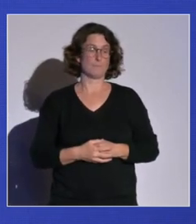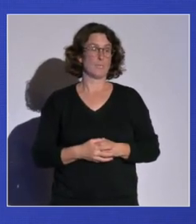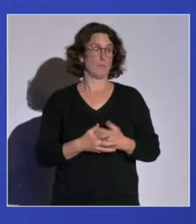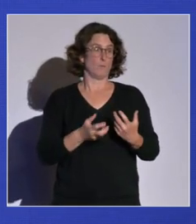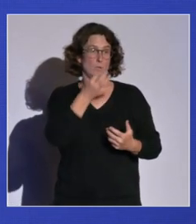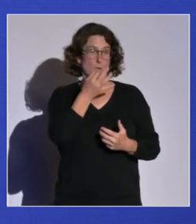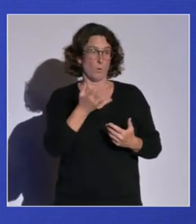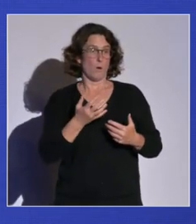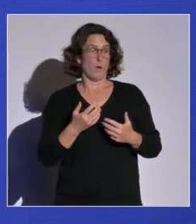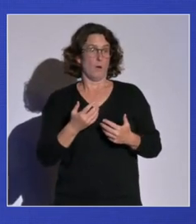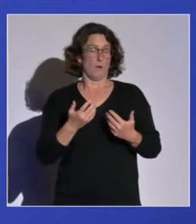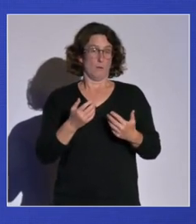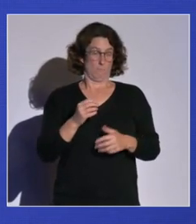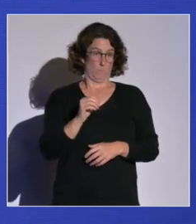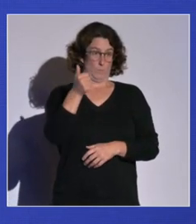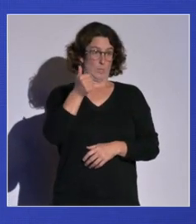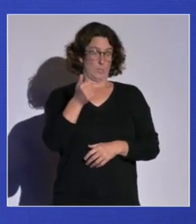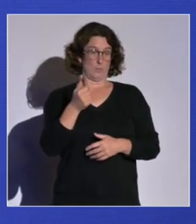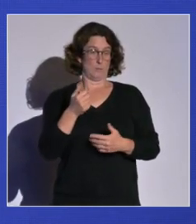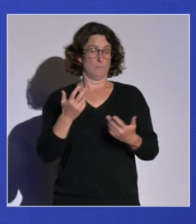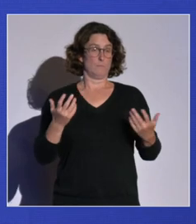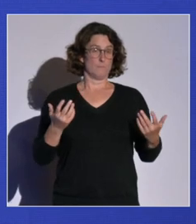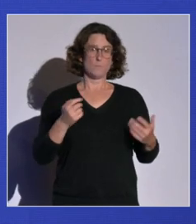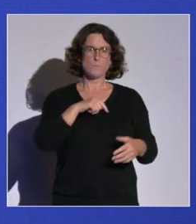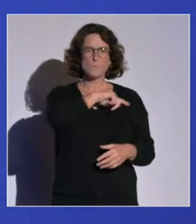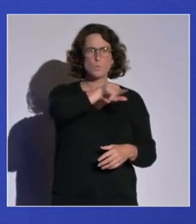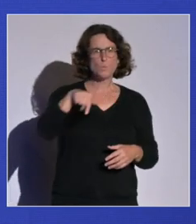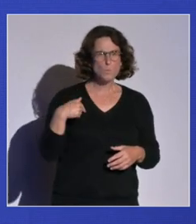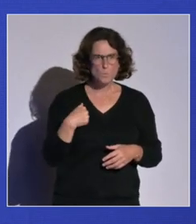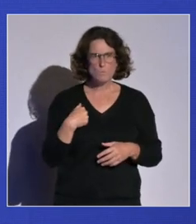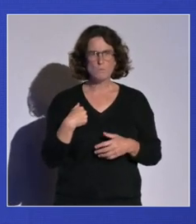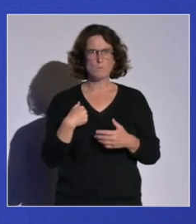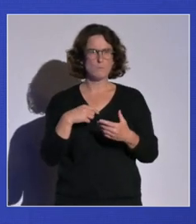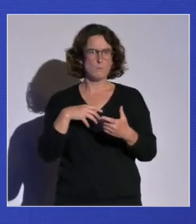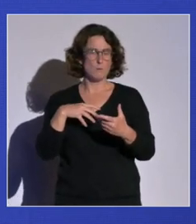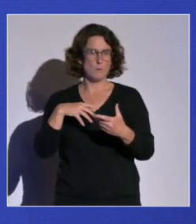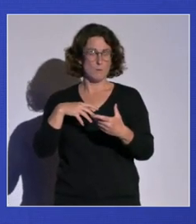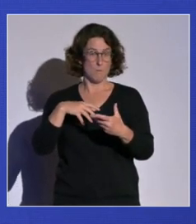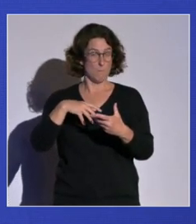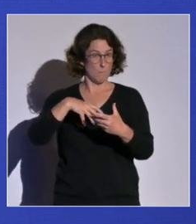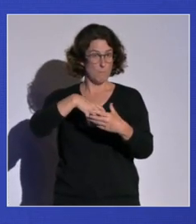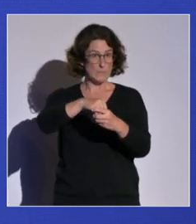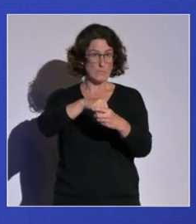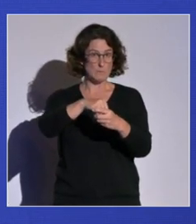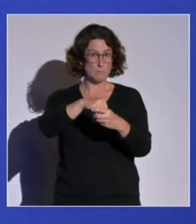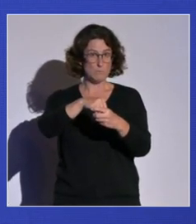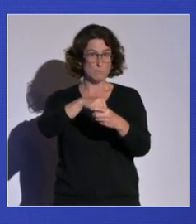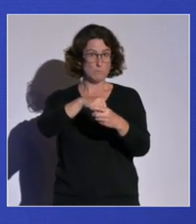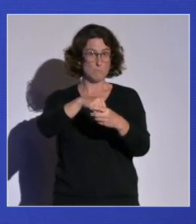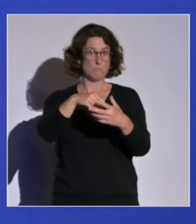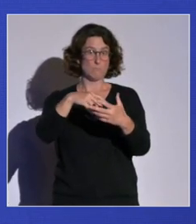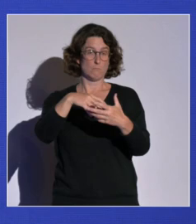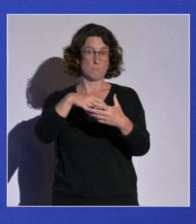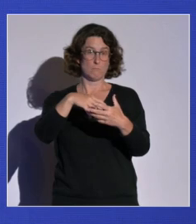vrai que nous ayons en quoi que ce soit participé au moindre détournement dont nous